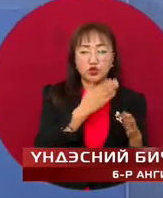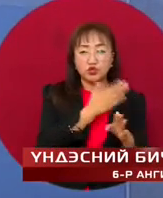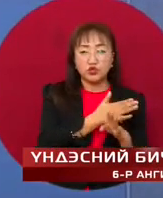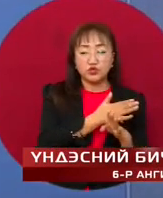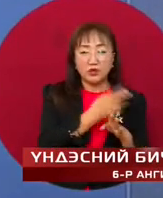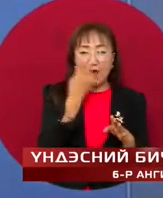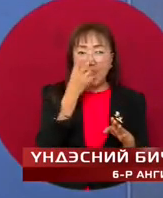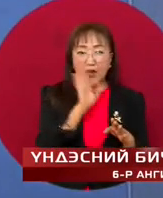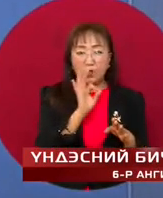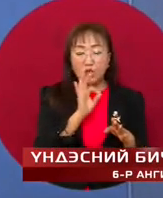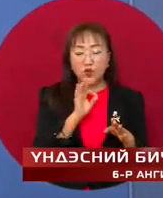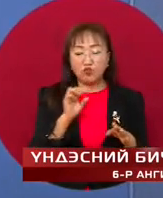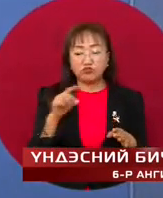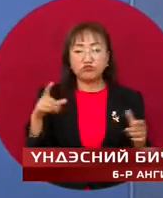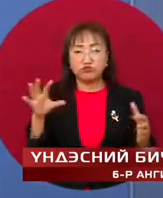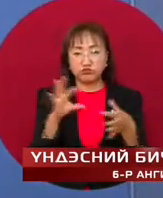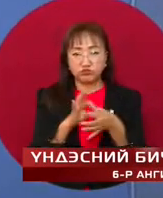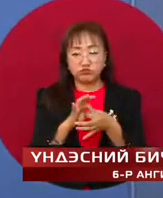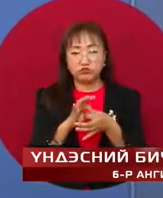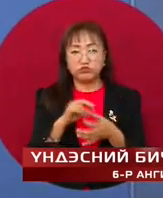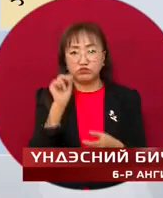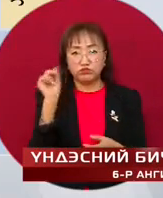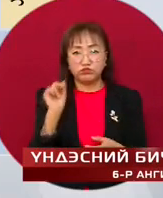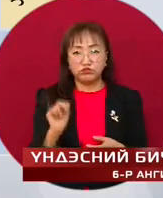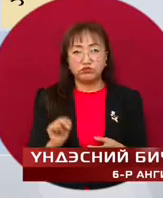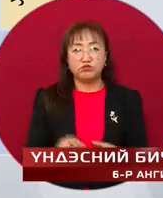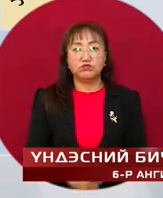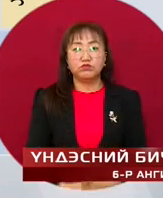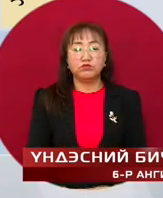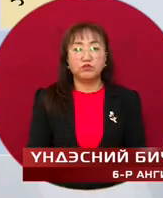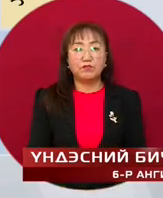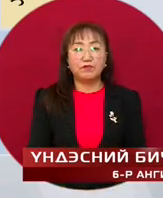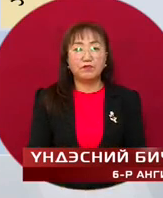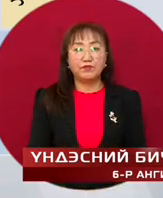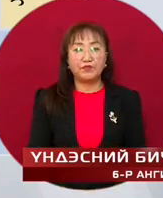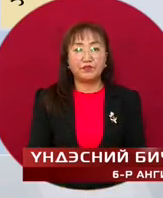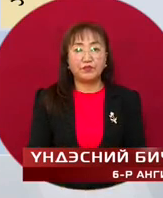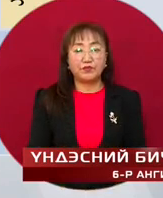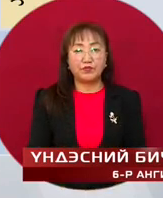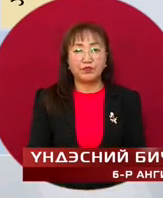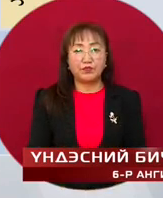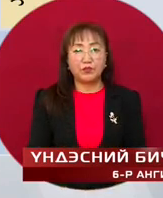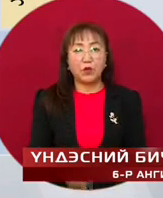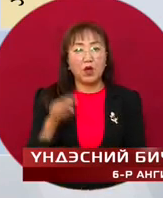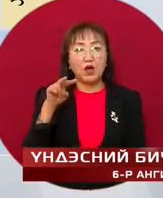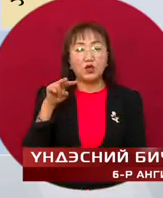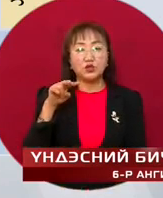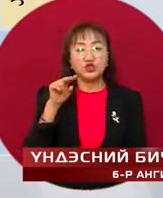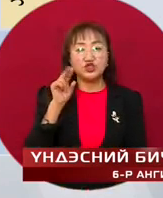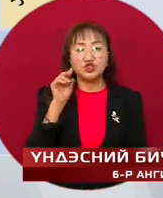үгэнд гурууланд нь залгасан байна. За, чиглэлийн диалоглын үед монгол хэлэнд руу, руу, лу, лу